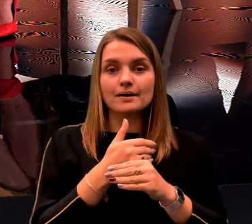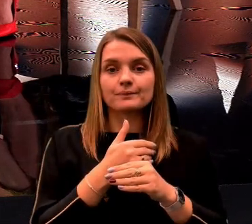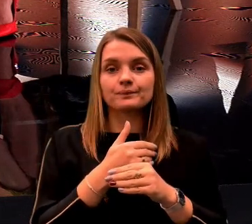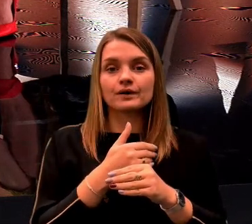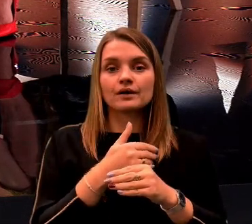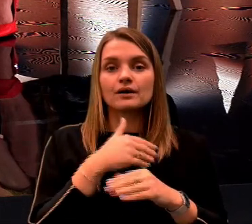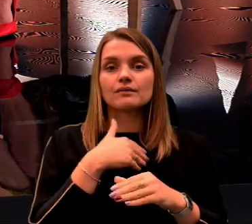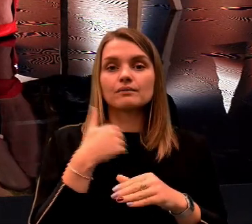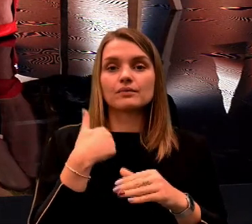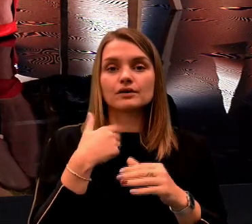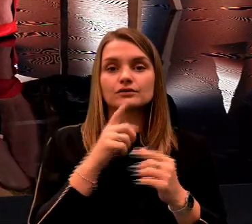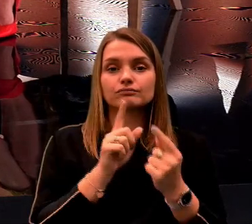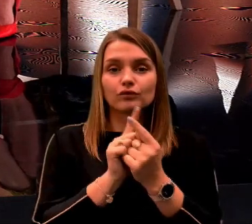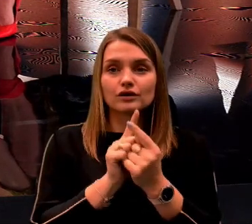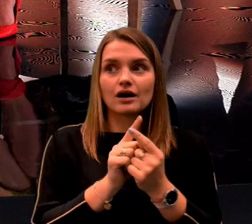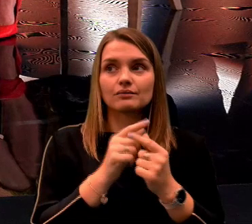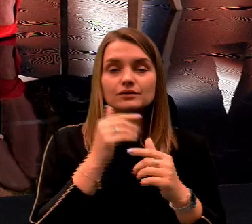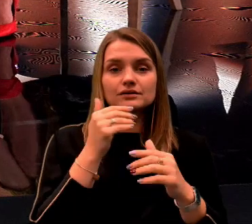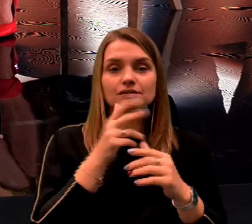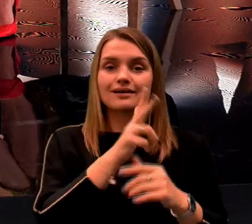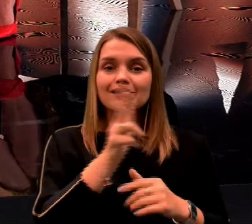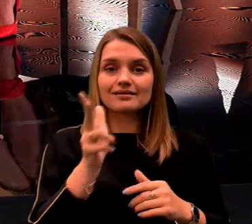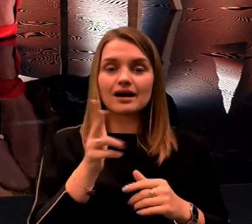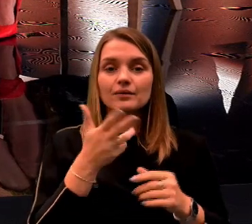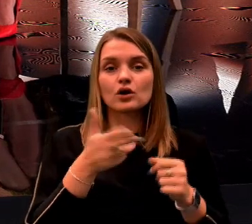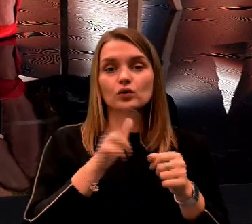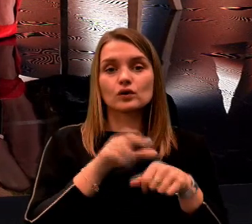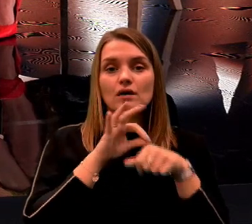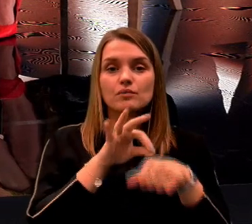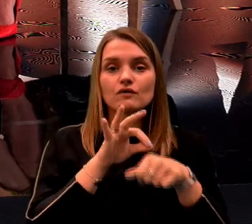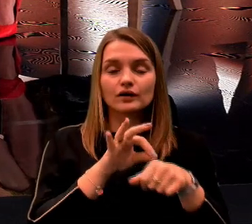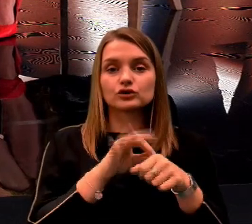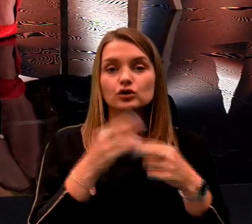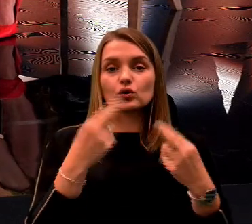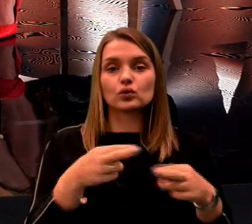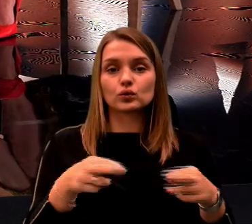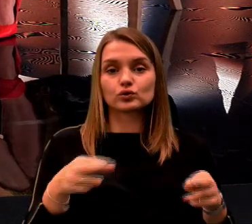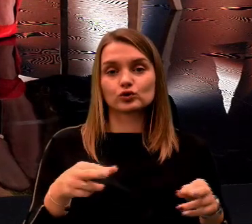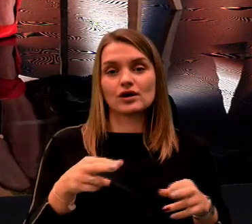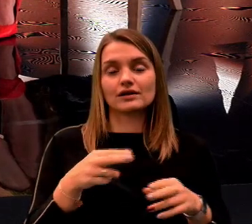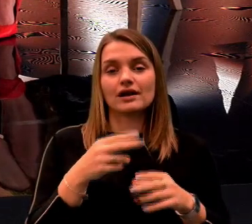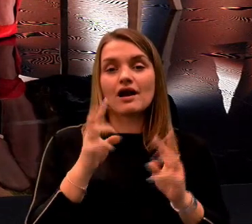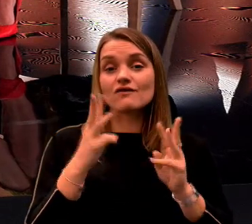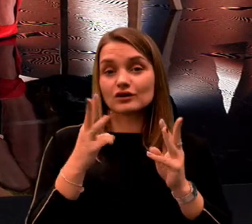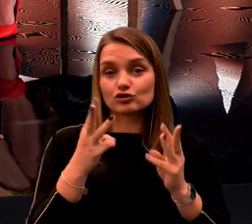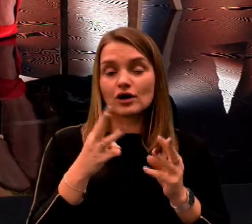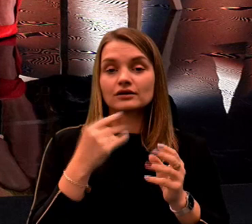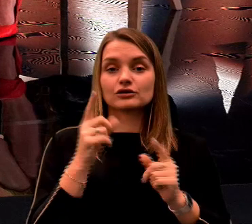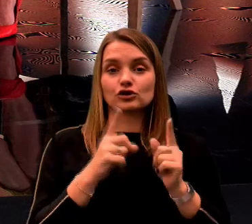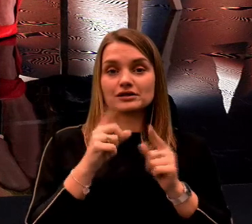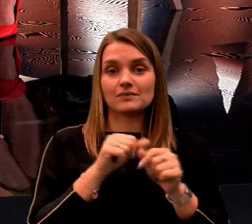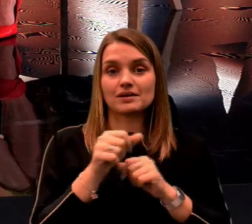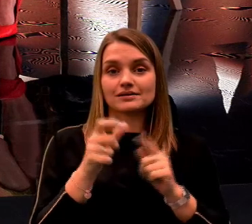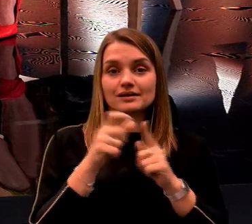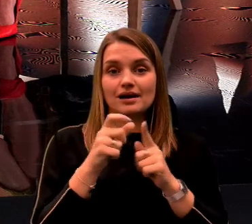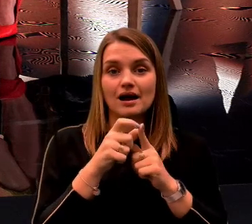stykamy się z wieloma klientami, bo jesteśmy firmą, która prowadzi różnego rodzaju treningi i warsztaty, i jednym z haseł, które się pojawia w ostatnich latach